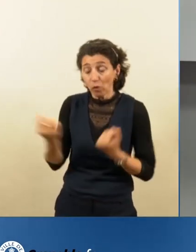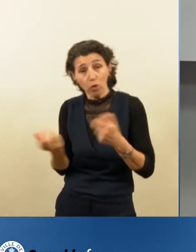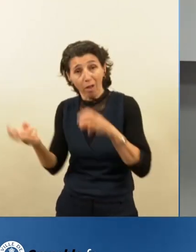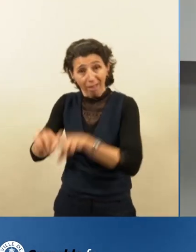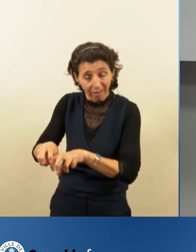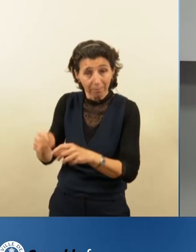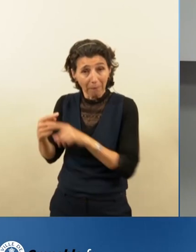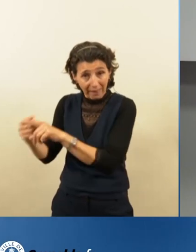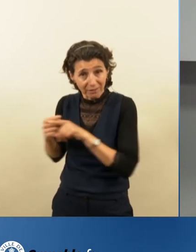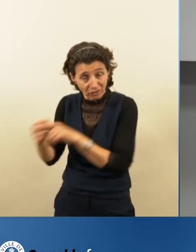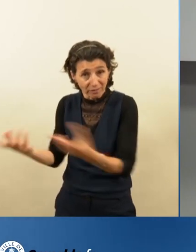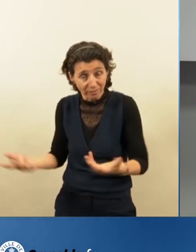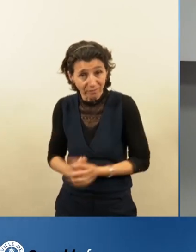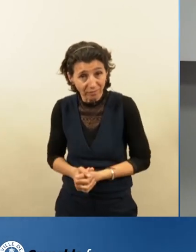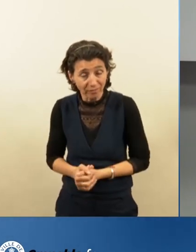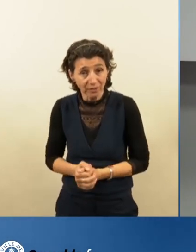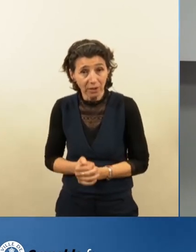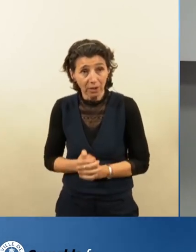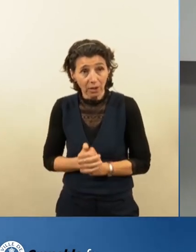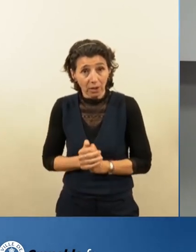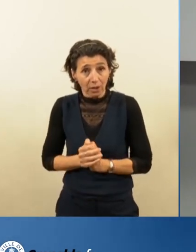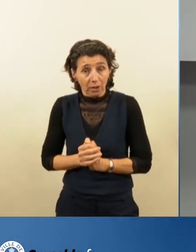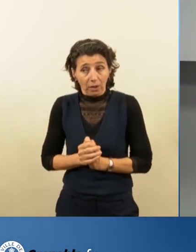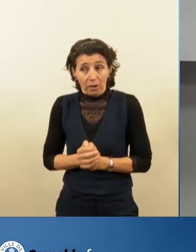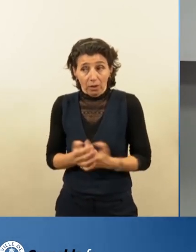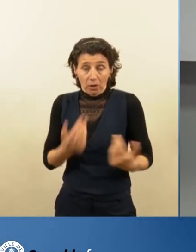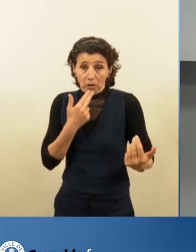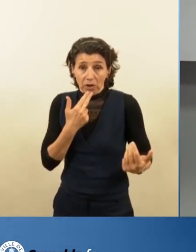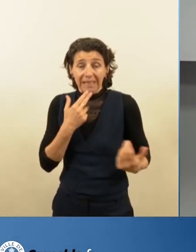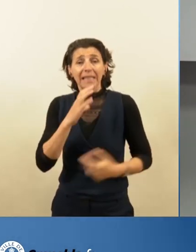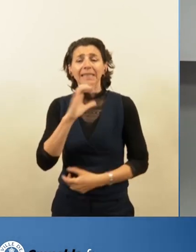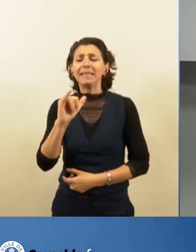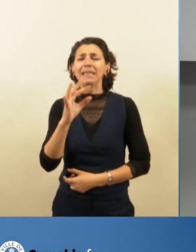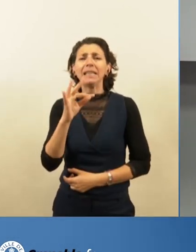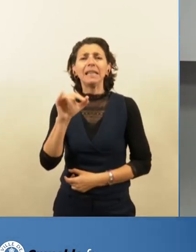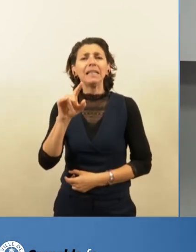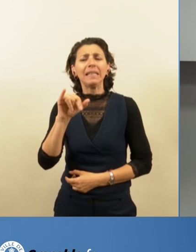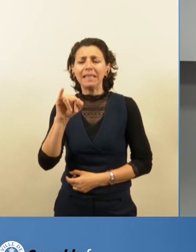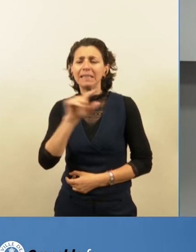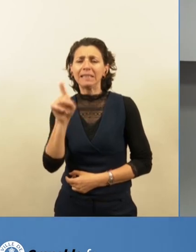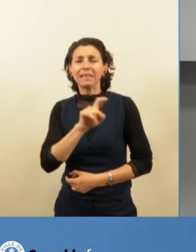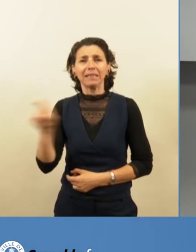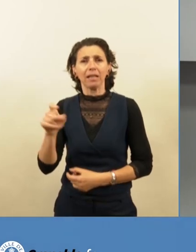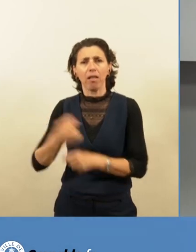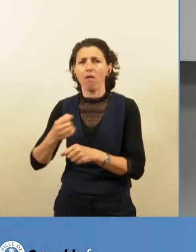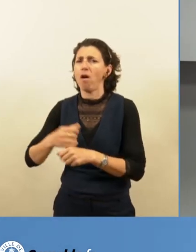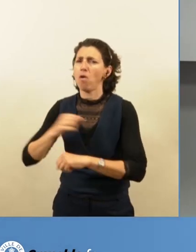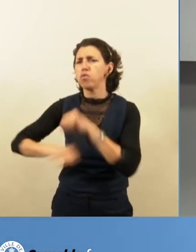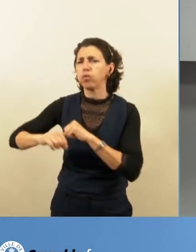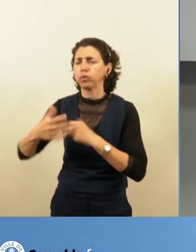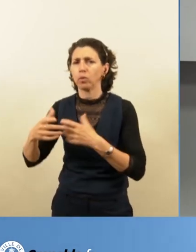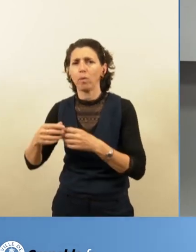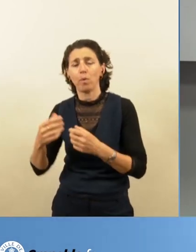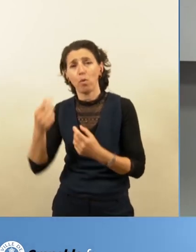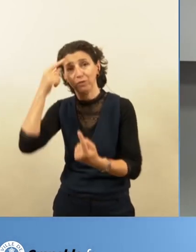ça pourrait là aussi être largement étendu un City se fait un travail extraordinaire pour augmenter nombre de véhicules mais on pourrait imaginer une